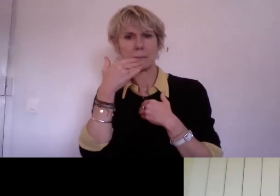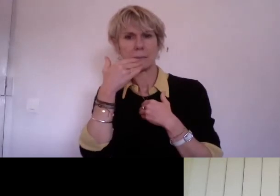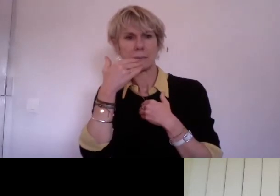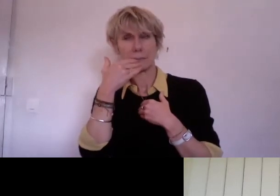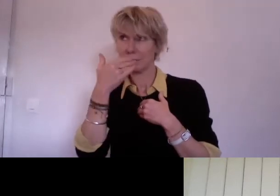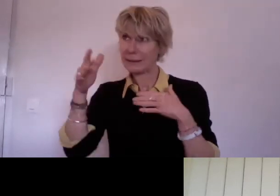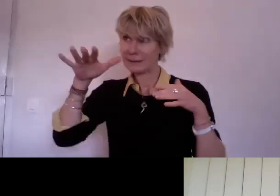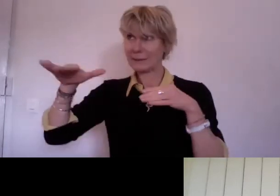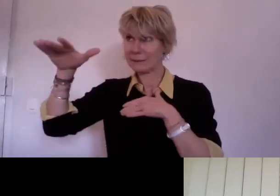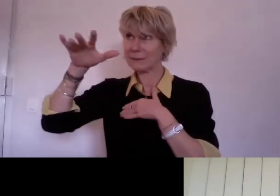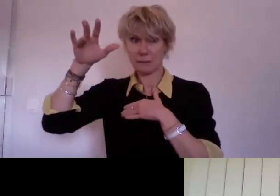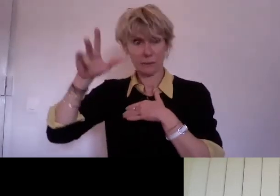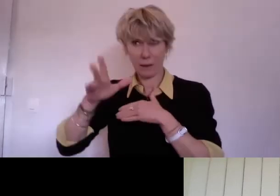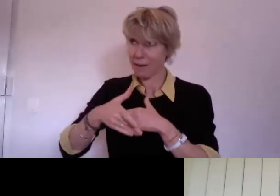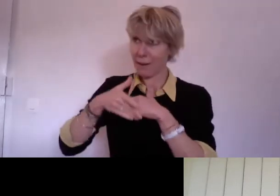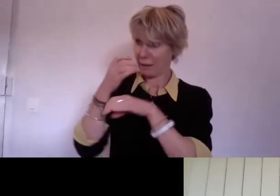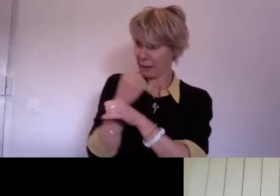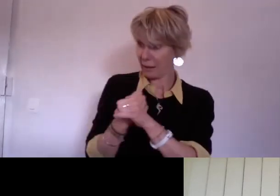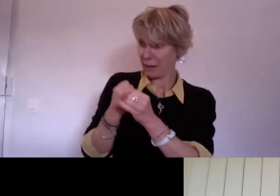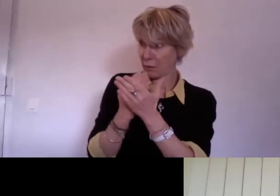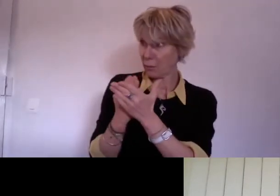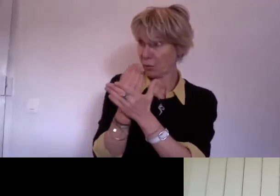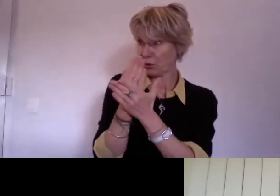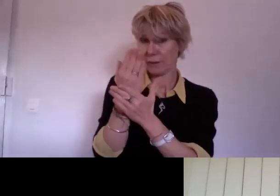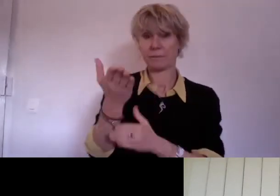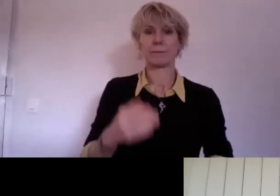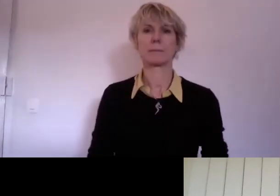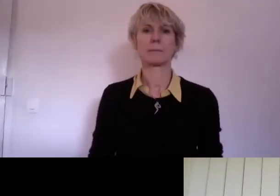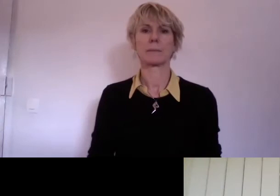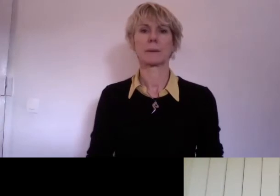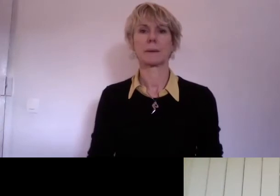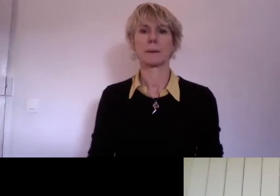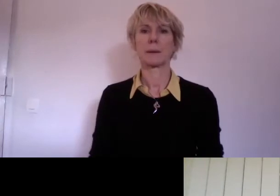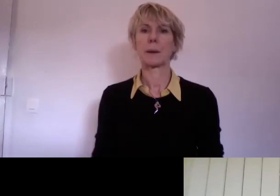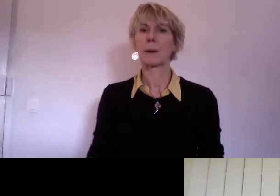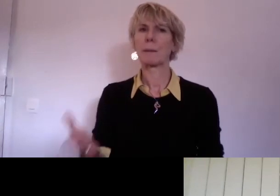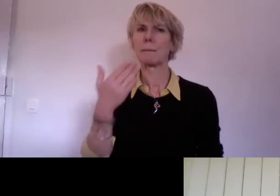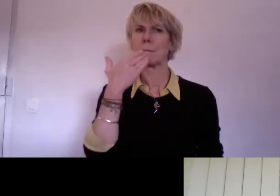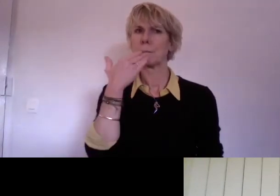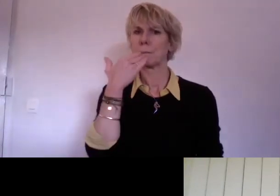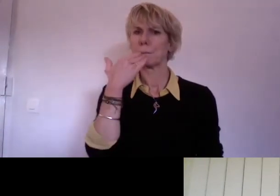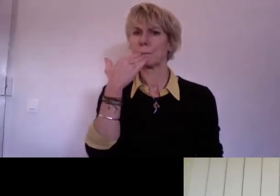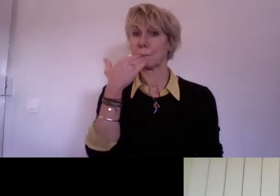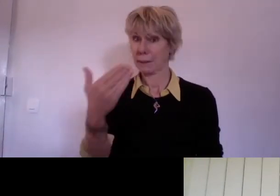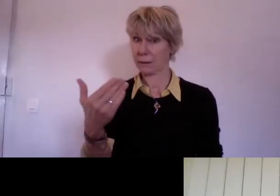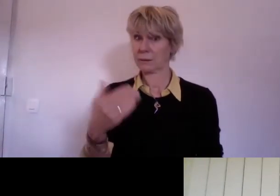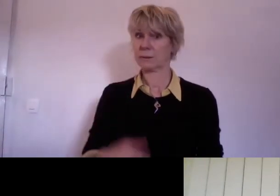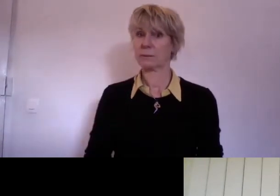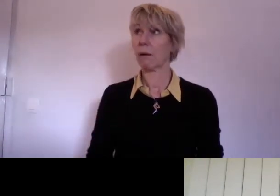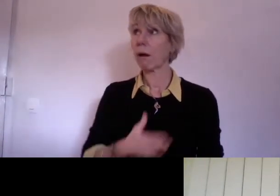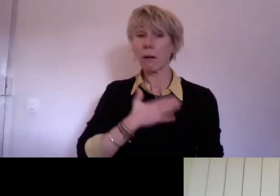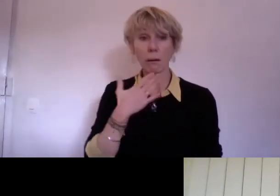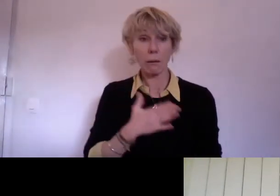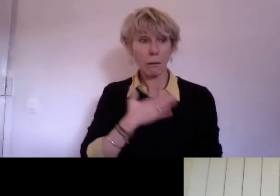ces projets ont vu le jour en ligne et en direct. Voilà, merci 1000 fois pour ce très beau témoignage également, très intéressant.